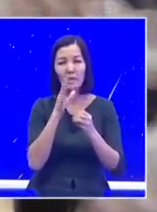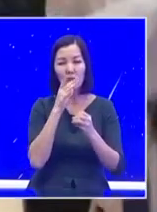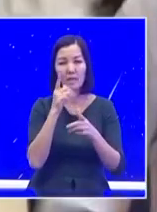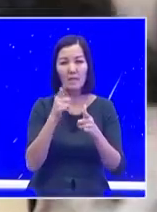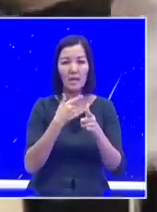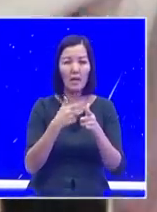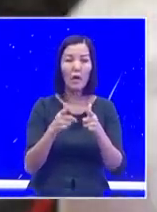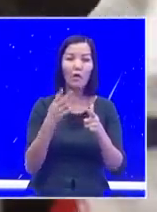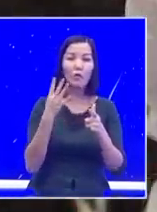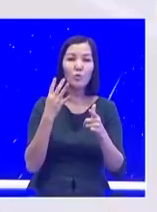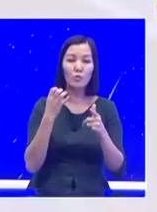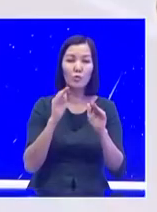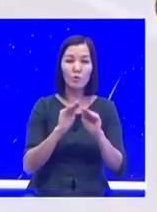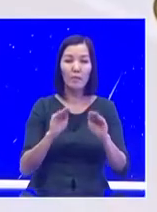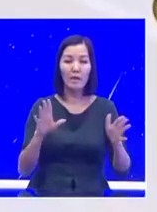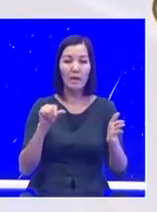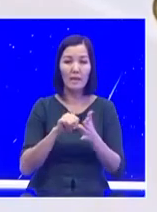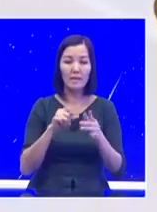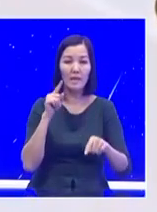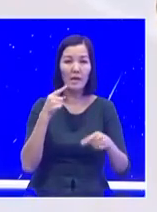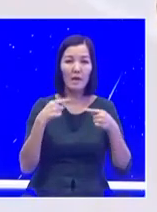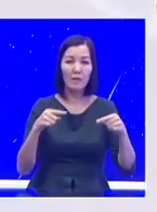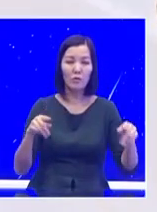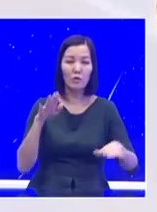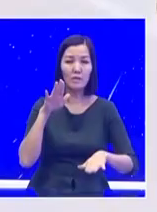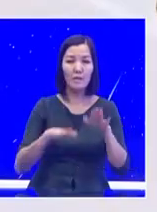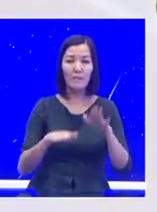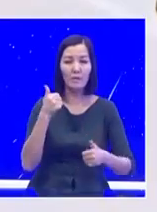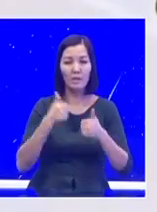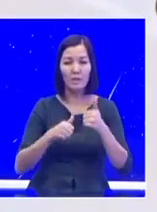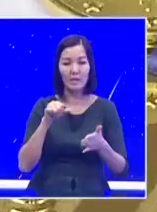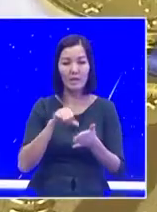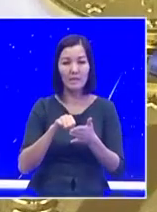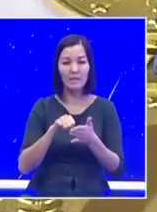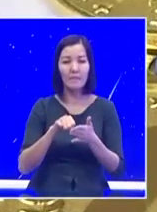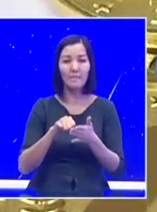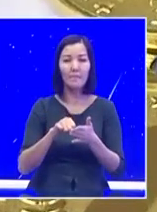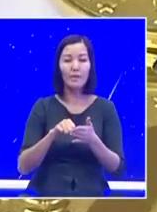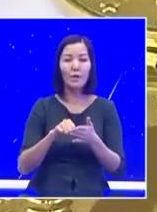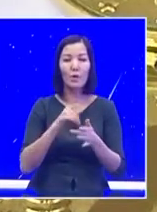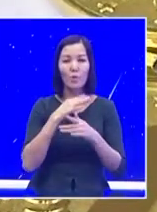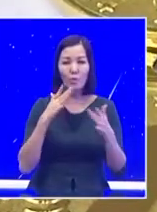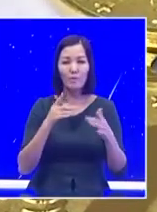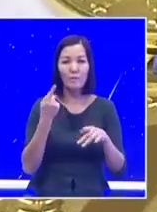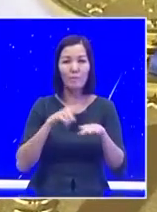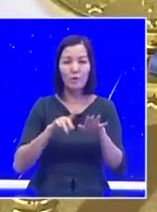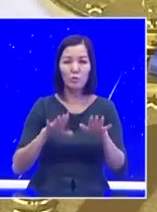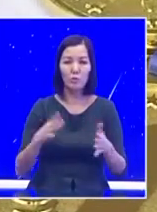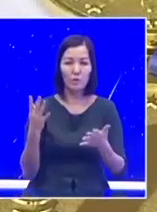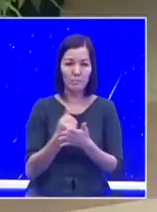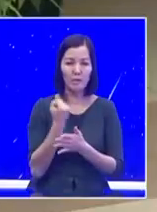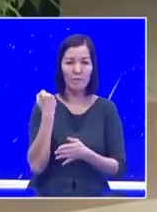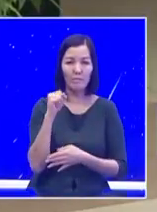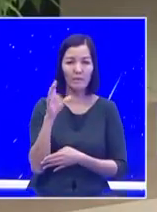400-ге жуық жеткіншек қатысты. Олар әртүрлі салмақ дәрежесі бойынша өзара сынға түсті. Оның тең жартысы бірінші орын алып жеңімпаз